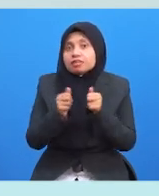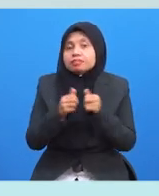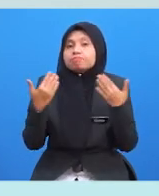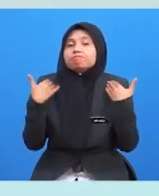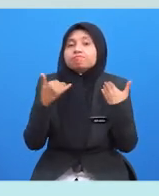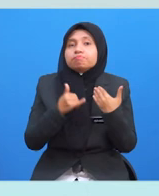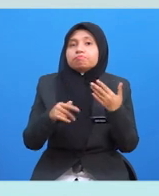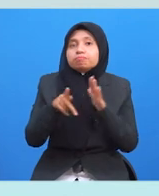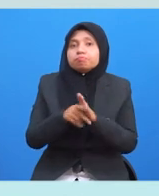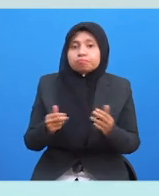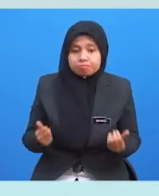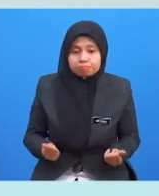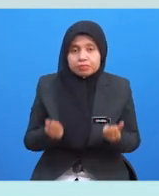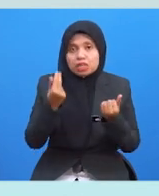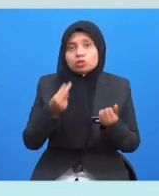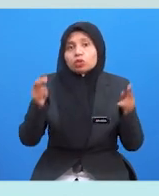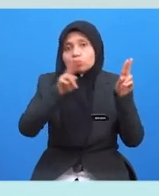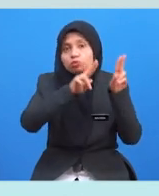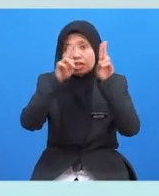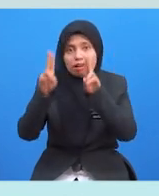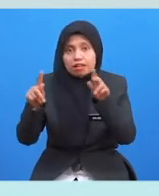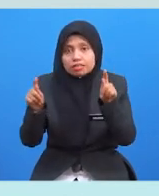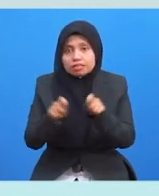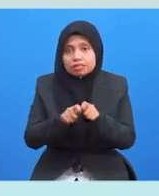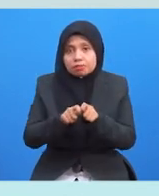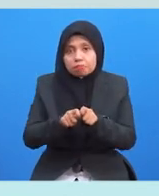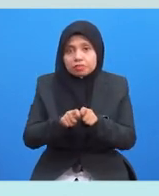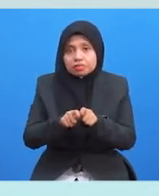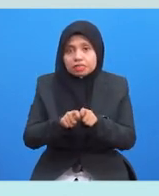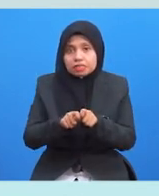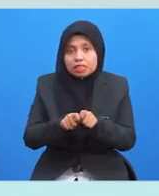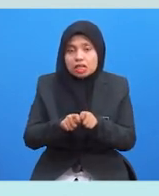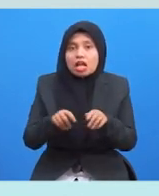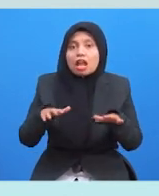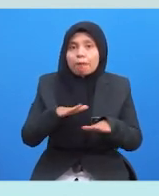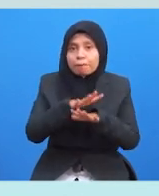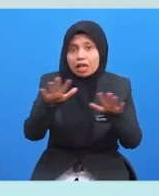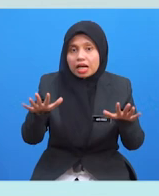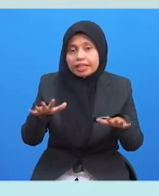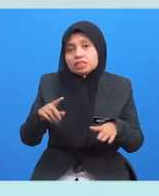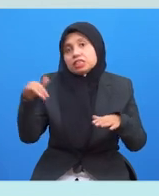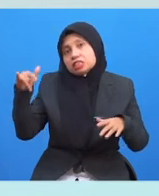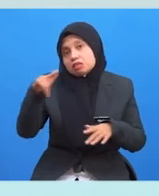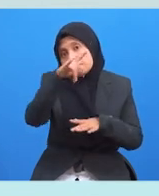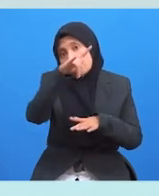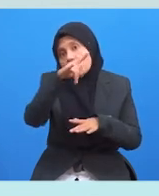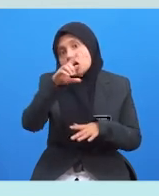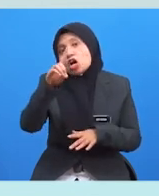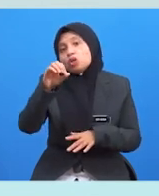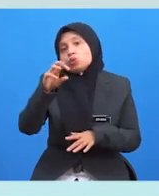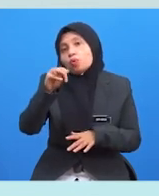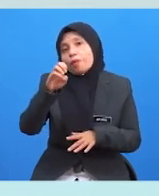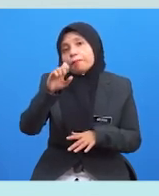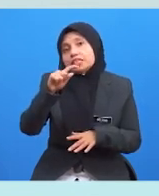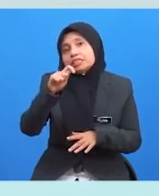adanya pengangkutan udara seperti lapangan terbang domestik dan antarabangsa